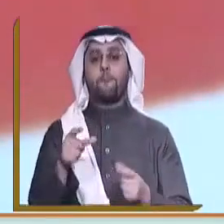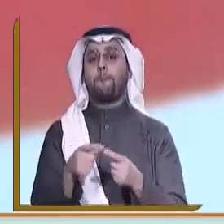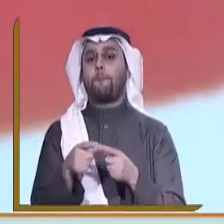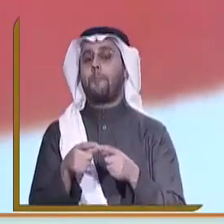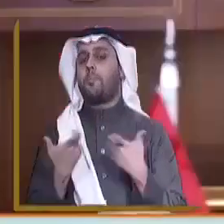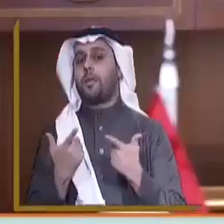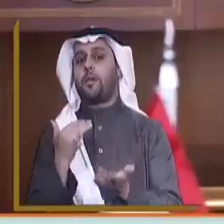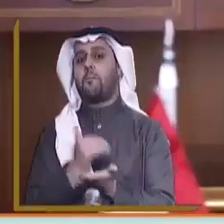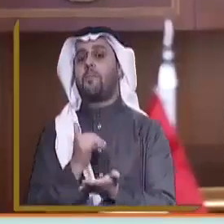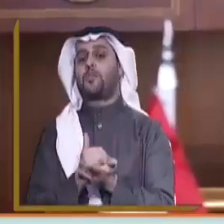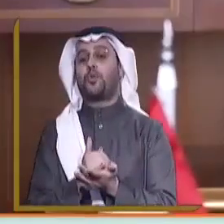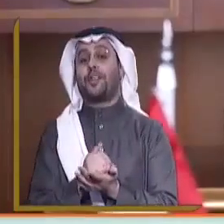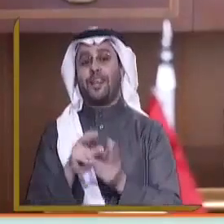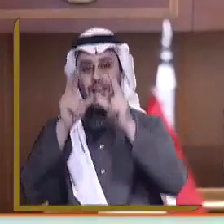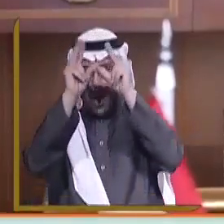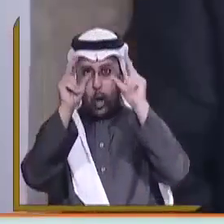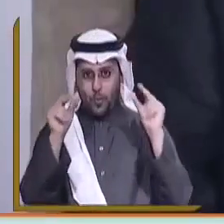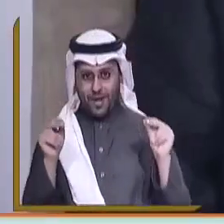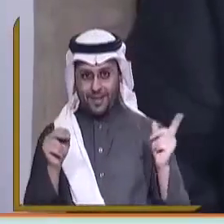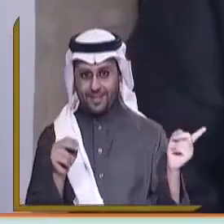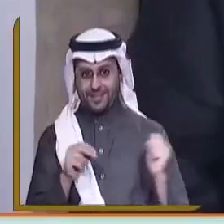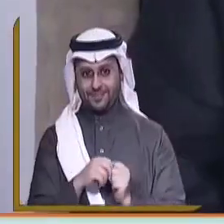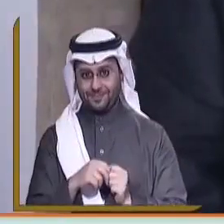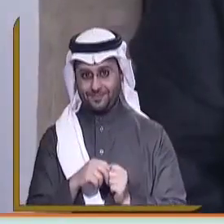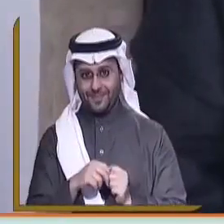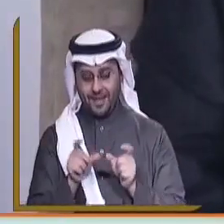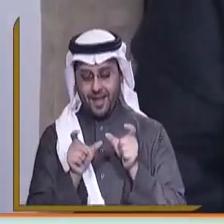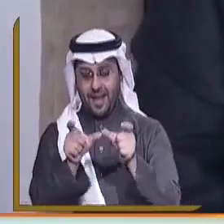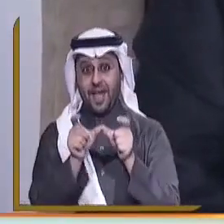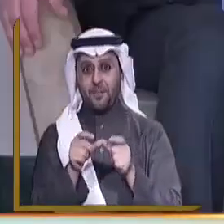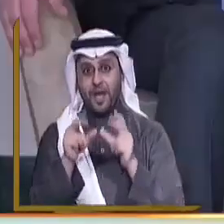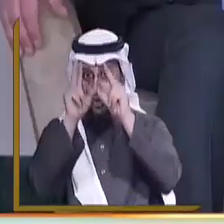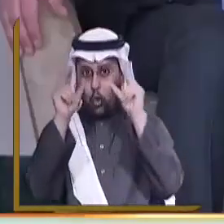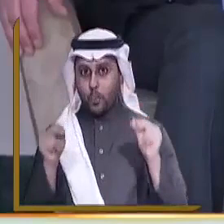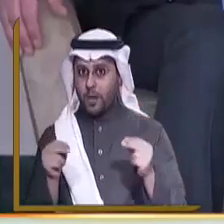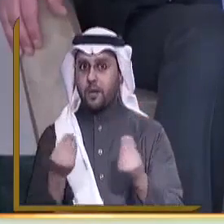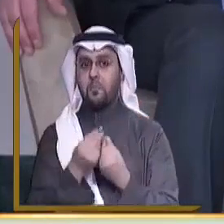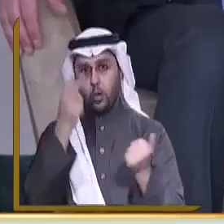اللبناني العديد من الموضوعات المتصله بالشان الامني ذات الاهتمام